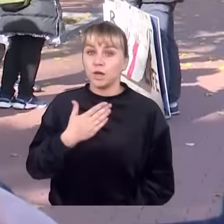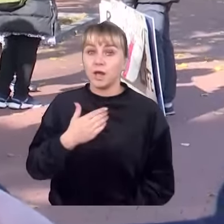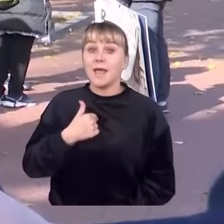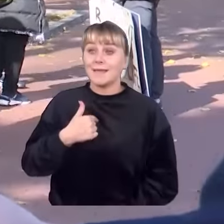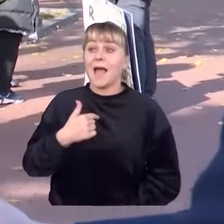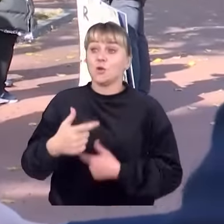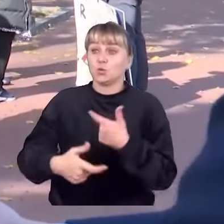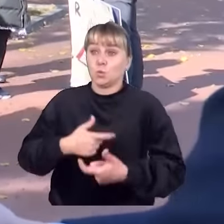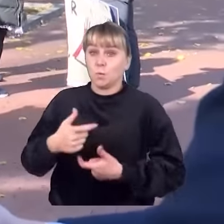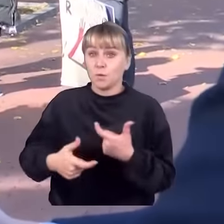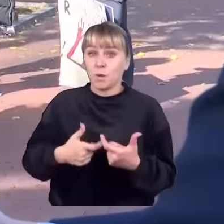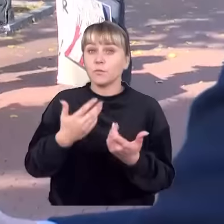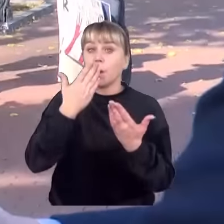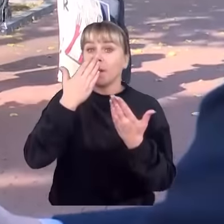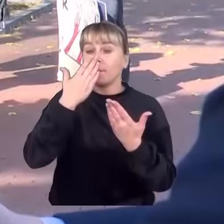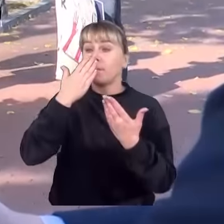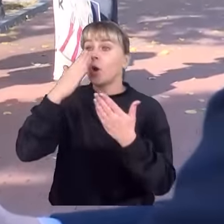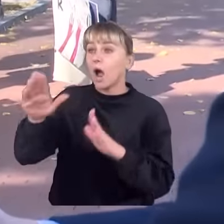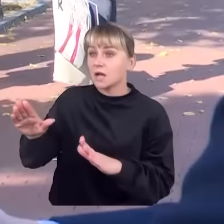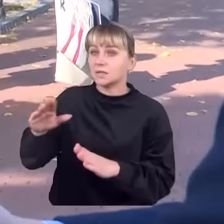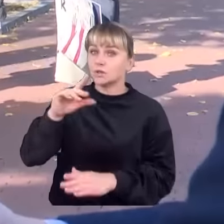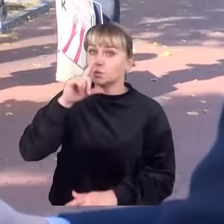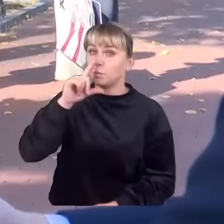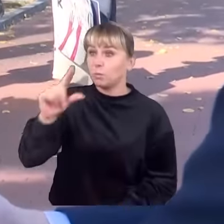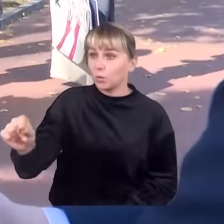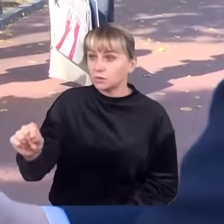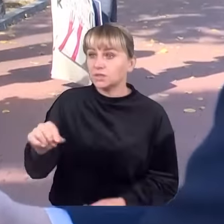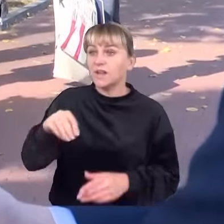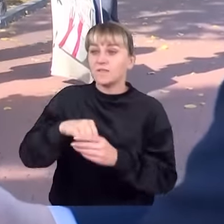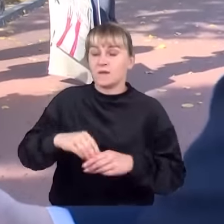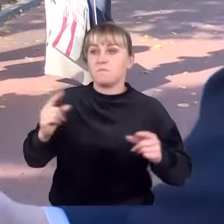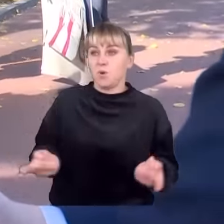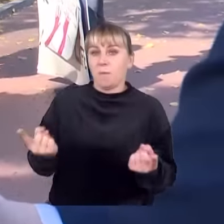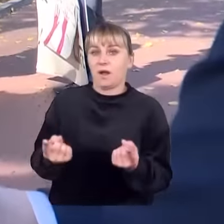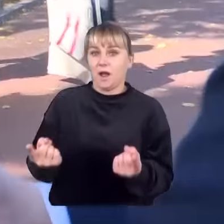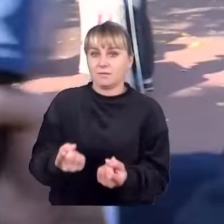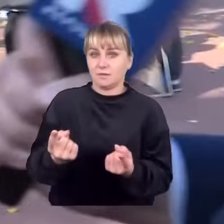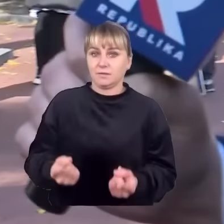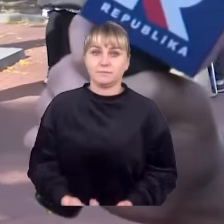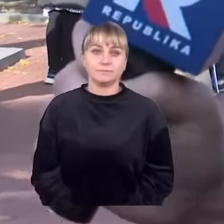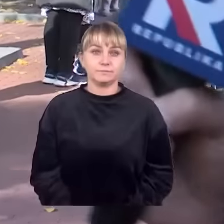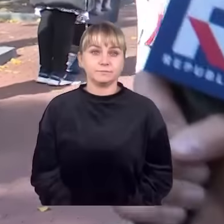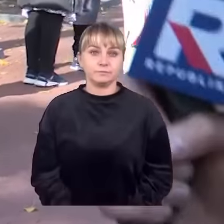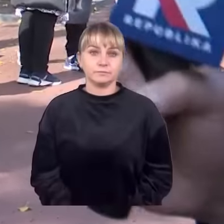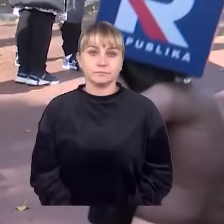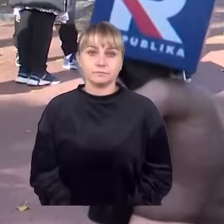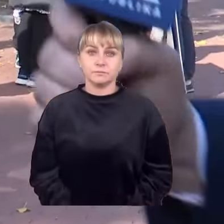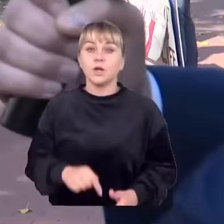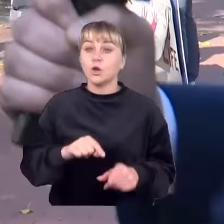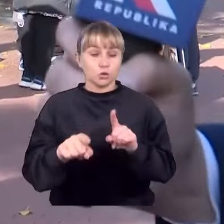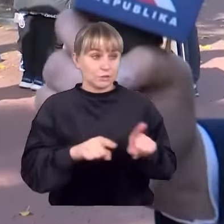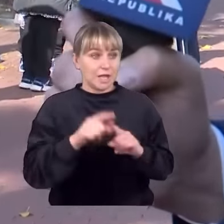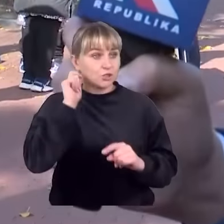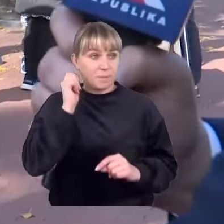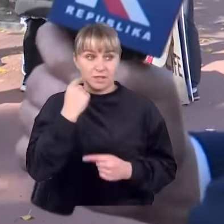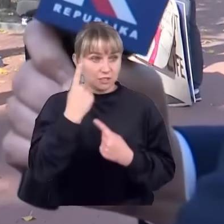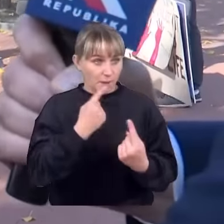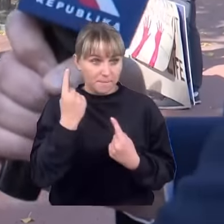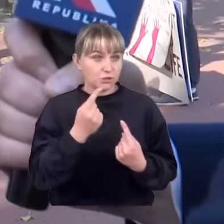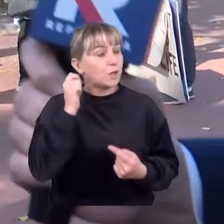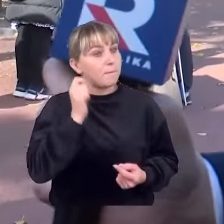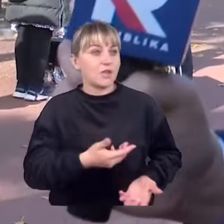rzeczy dajemy Putinowi argumenty do propagandy, których nie powinniśmy mu dawać. Czyli nie uważa pani, że podsyca pani ten konflikt,